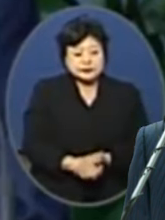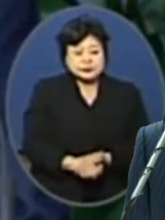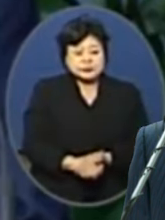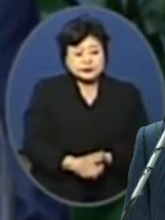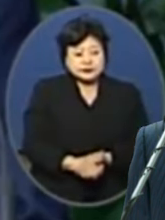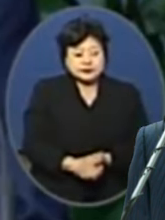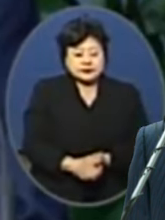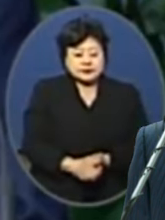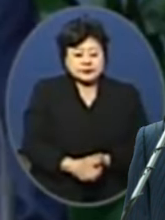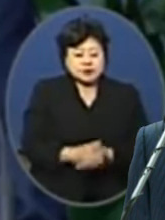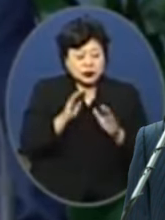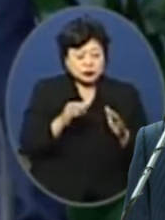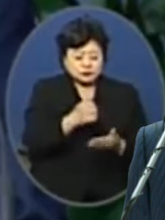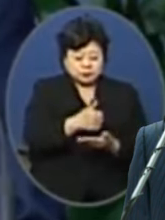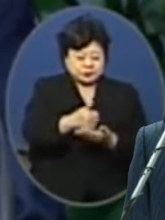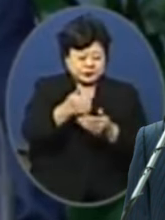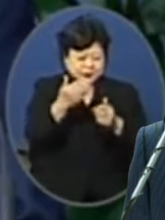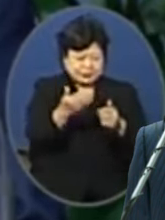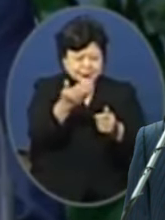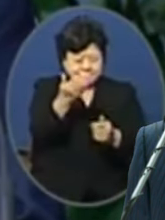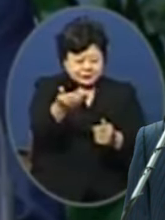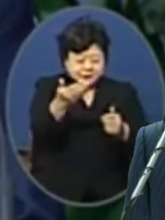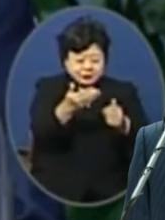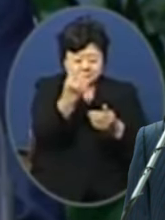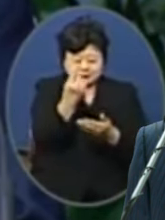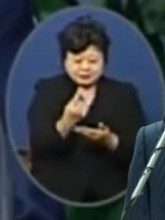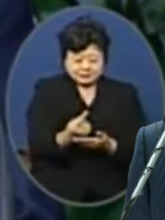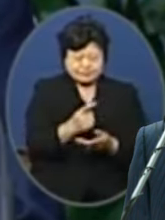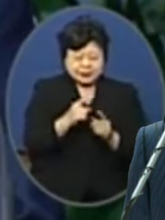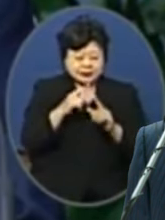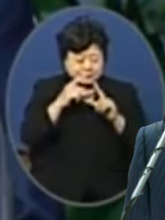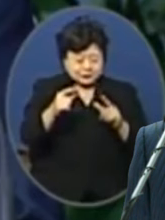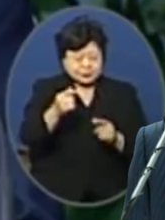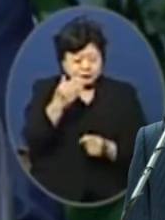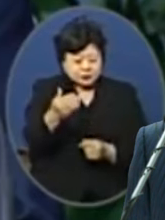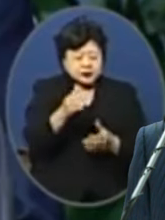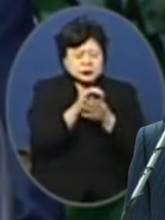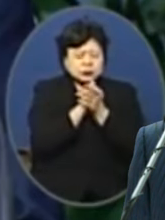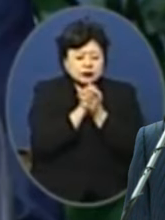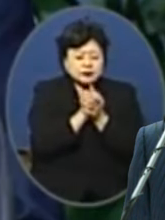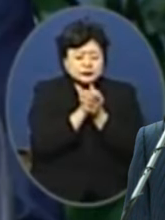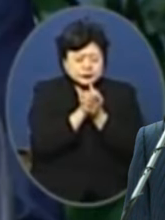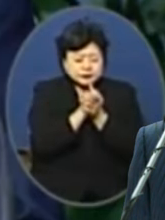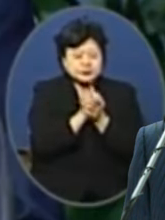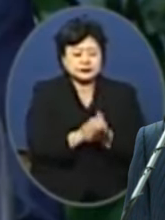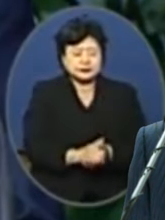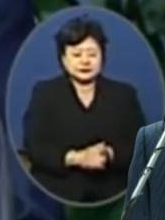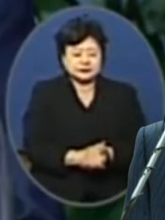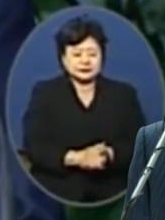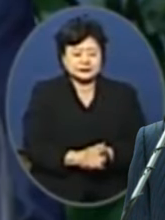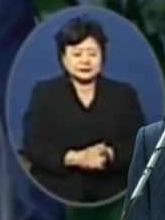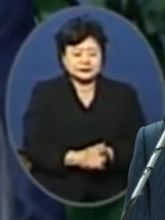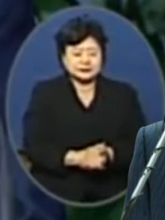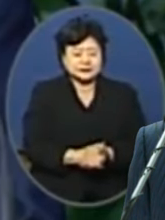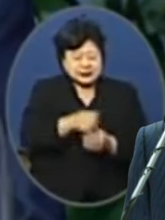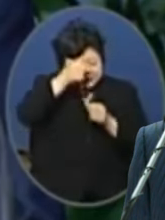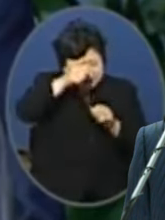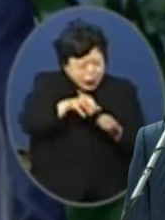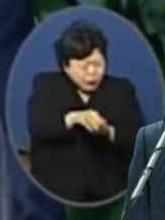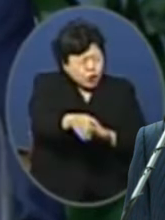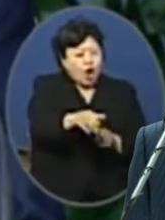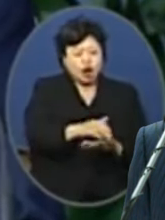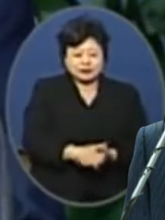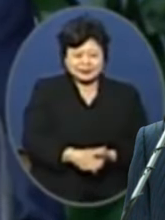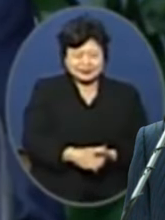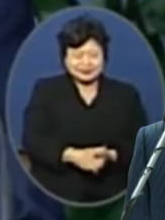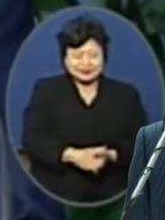않습니다 오늘 주님은 여러분에게 와서 말씀할 것입니다 여러분 기도하면 내 신발을